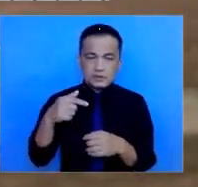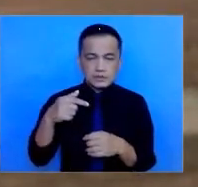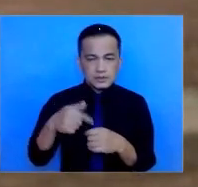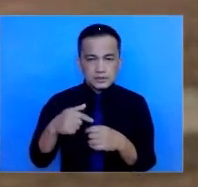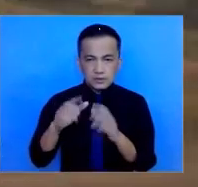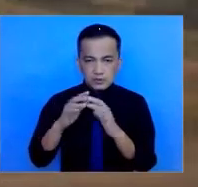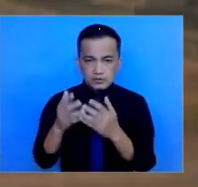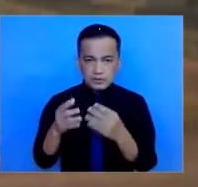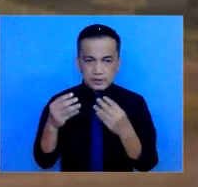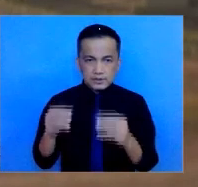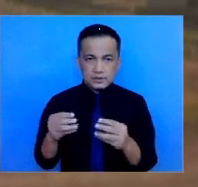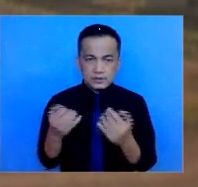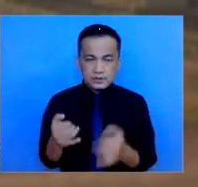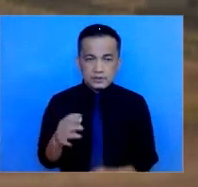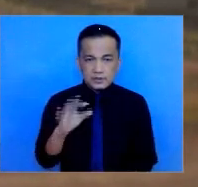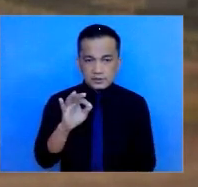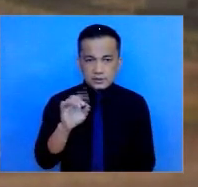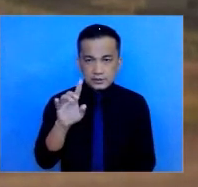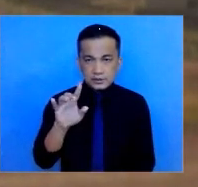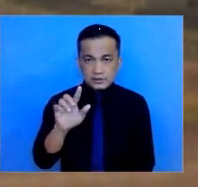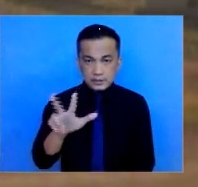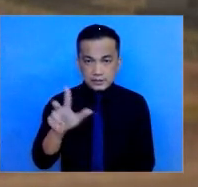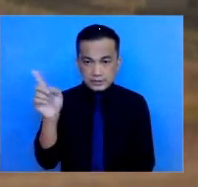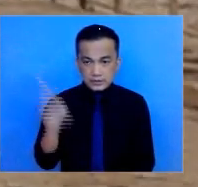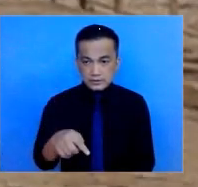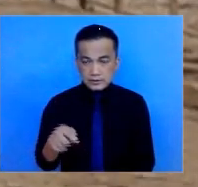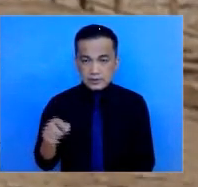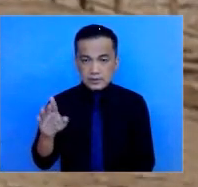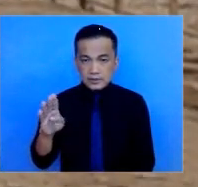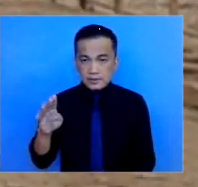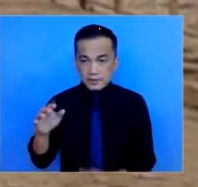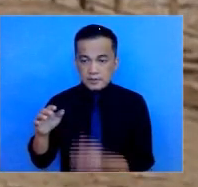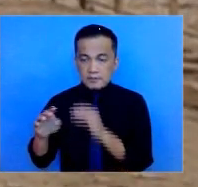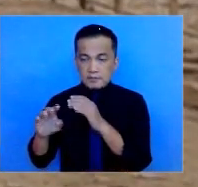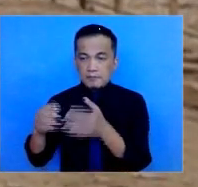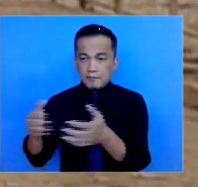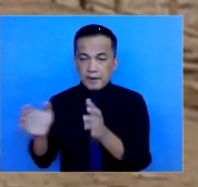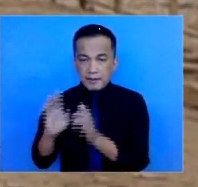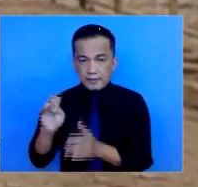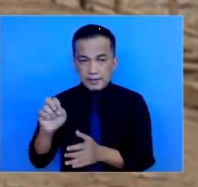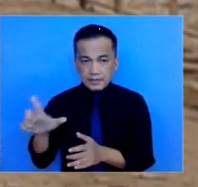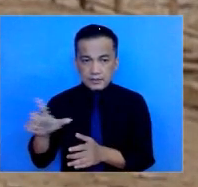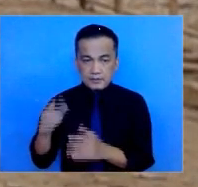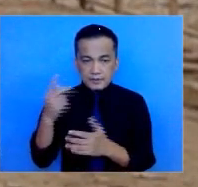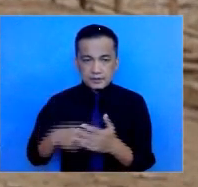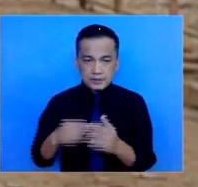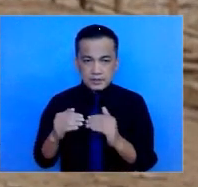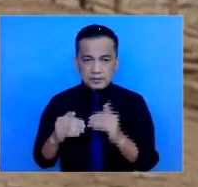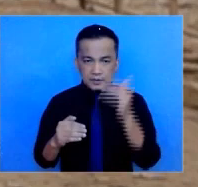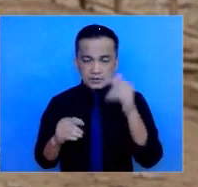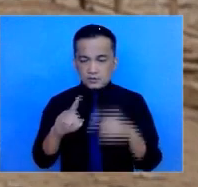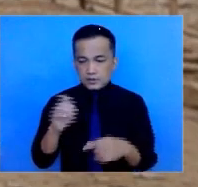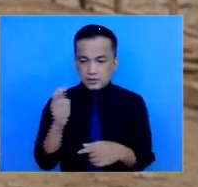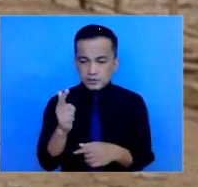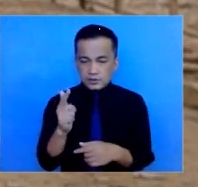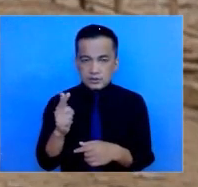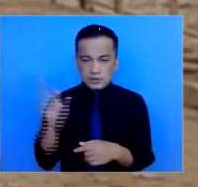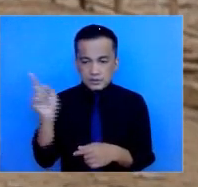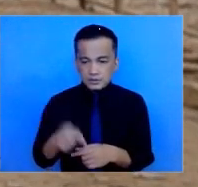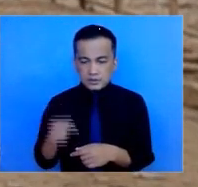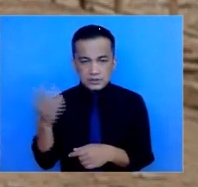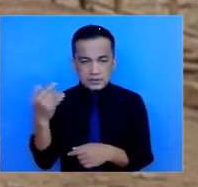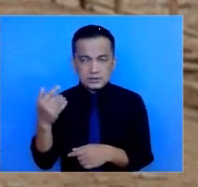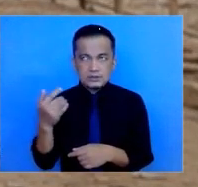ngayon kasi, nasa $93 per barrel ang presyuhan. Malayo ito sa higit $120 per barrel noong nakaraang